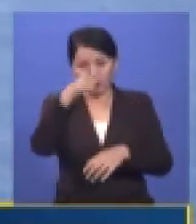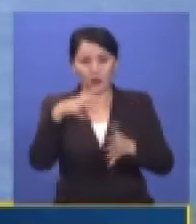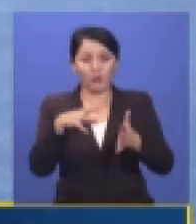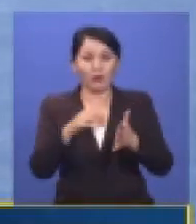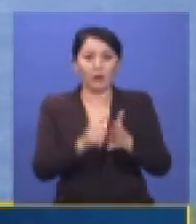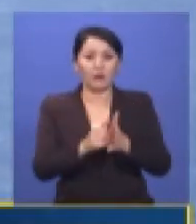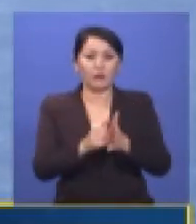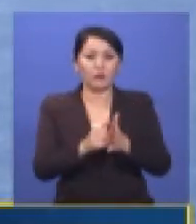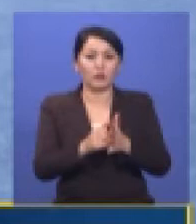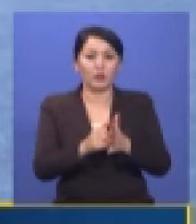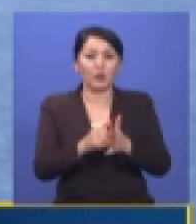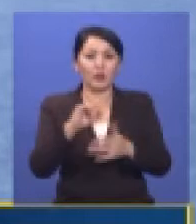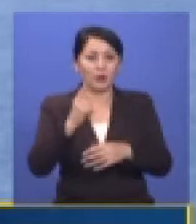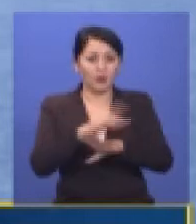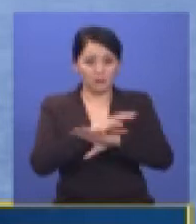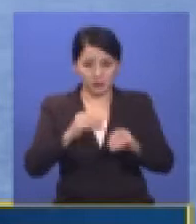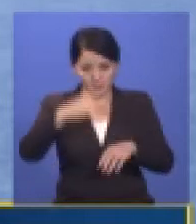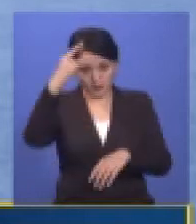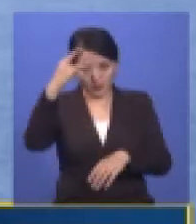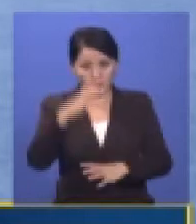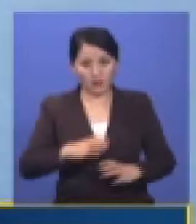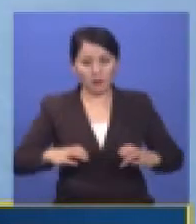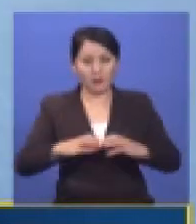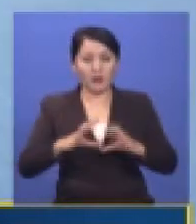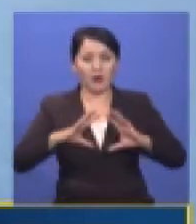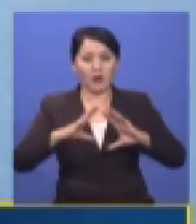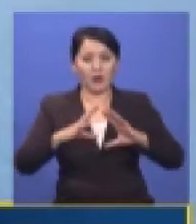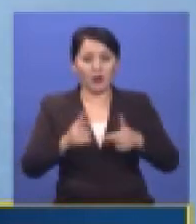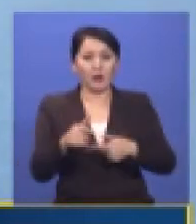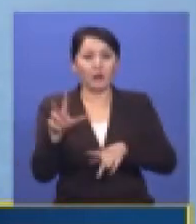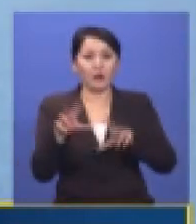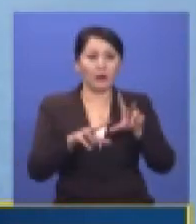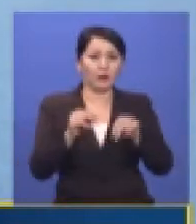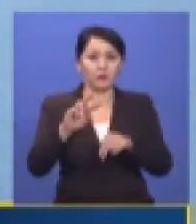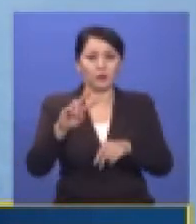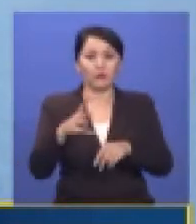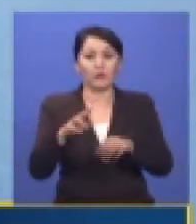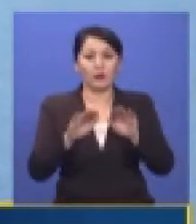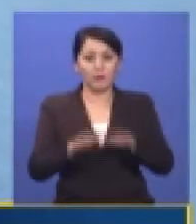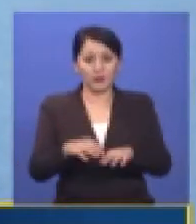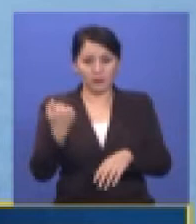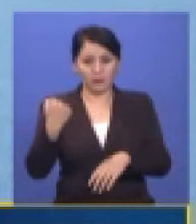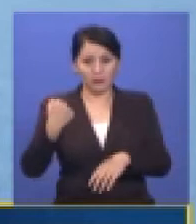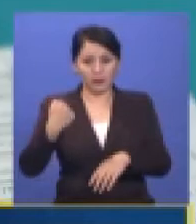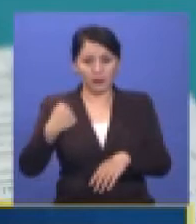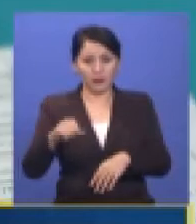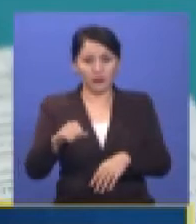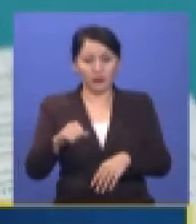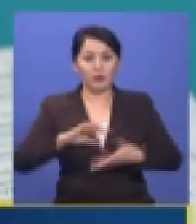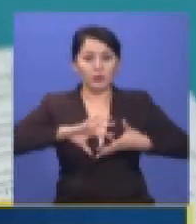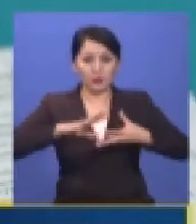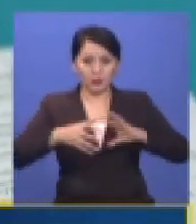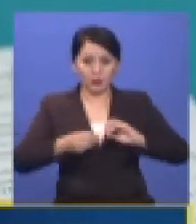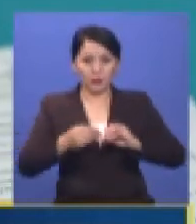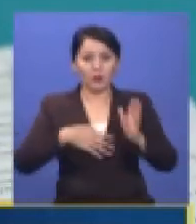Биыл түрлі қиындықтарға қарамастан Қазақстан құрамасы әлем чемпионатында алғаш рет 2-ші орынға ие болды. Ал осы турнирдің қорытындысы